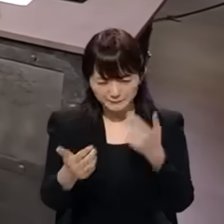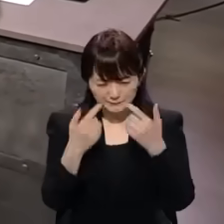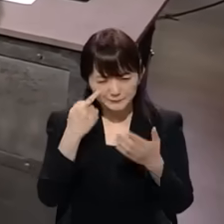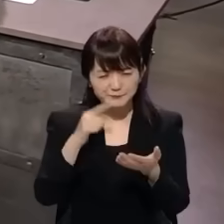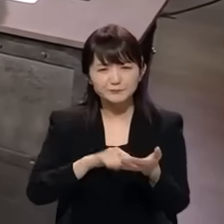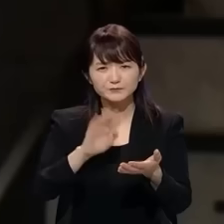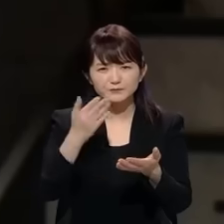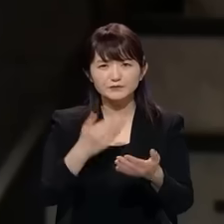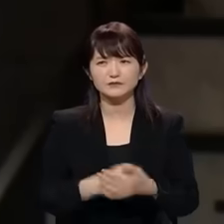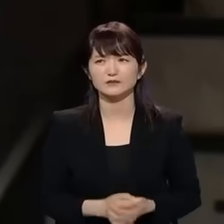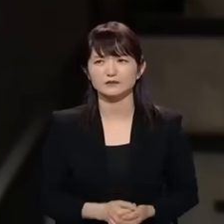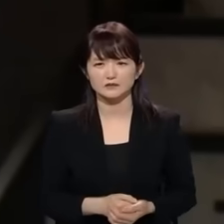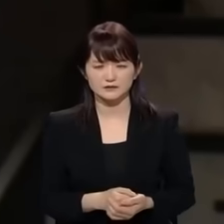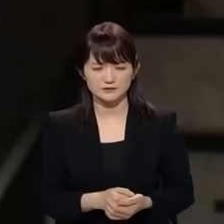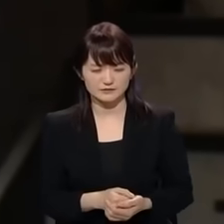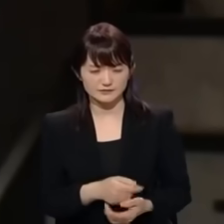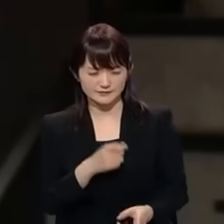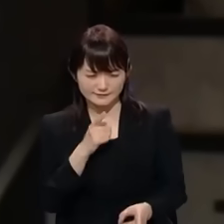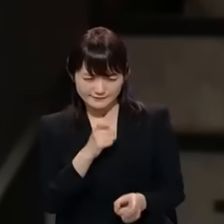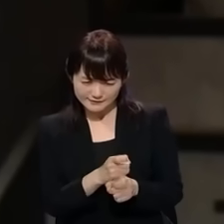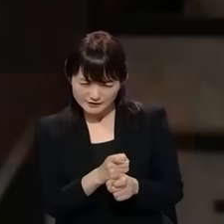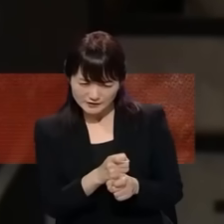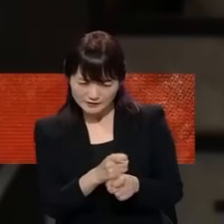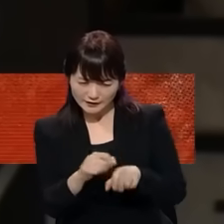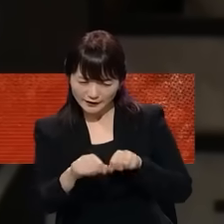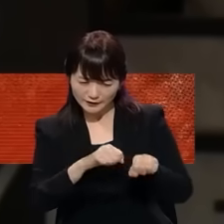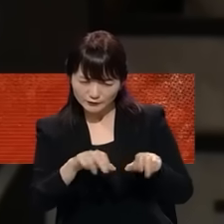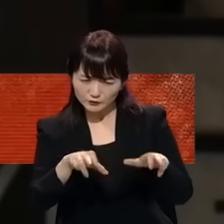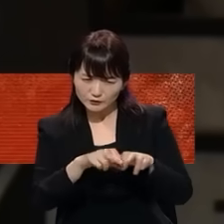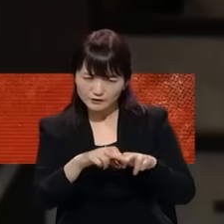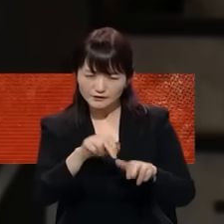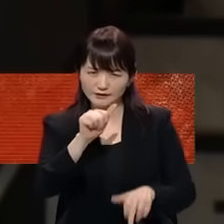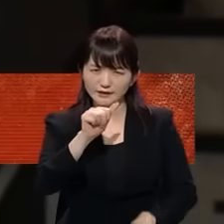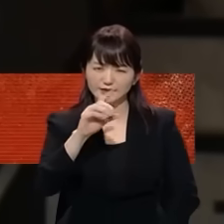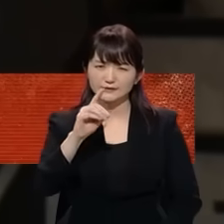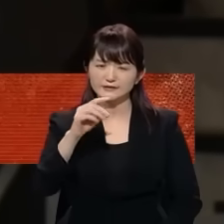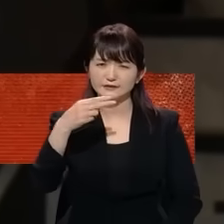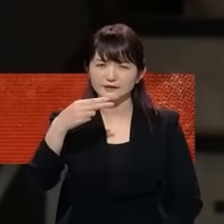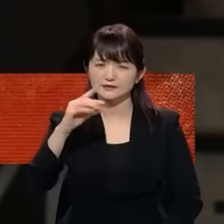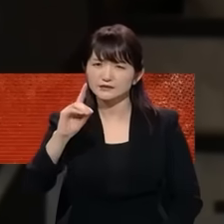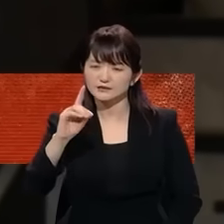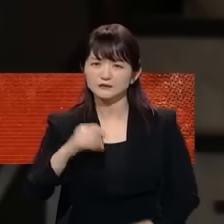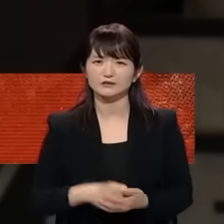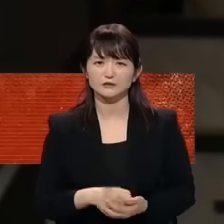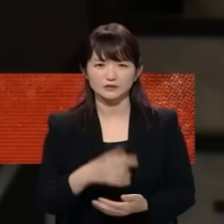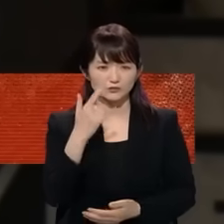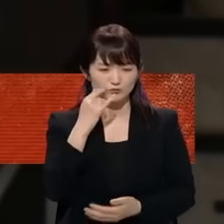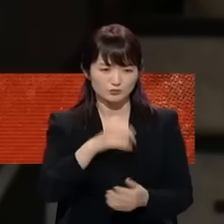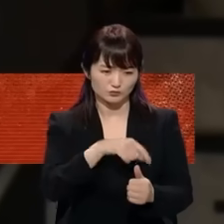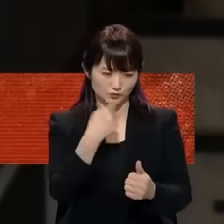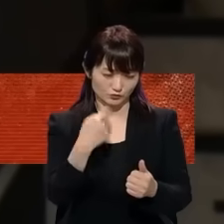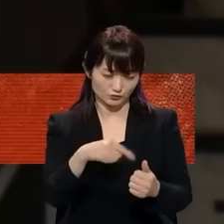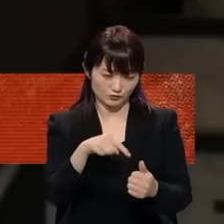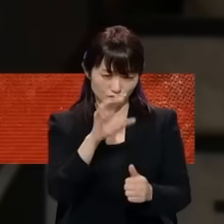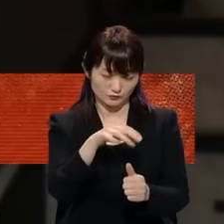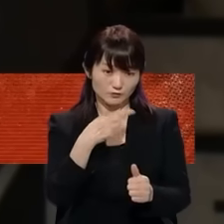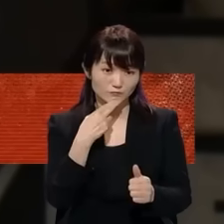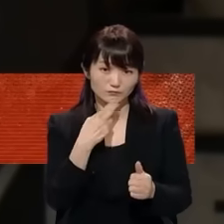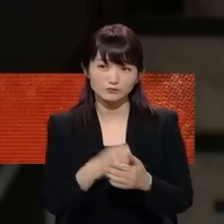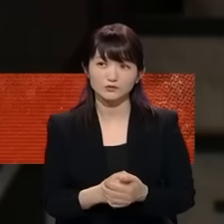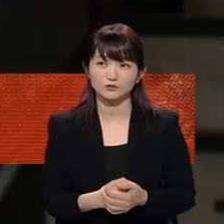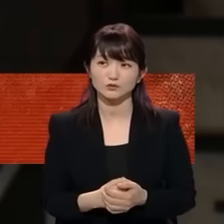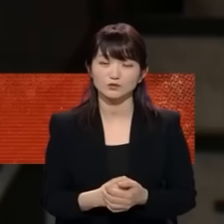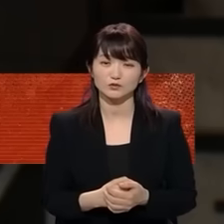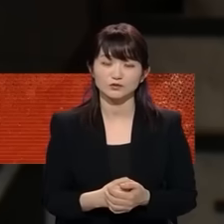그러니까 정말 적대적 행동장애인지 아니면 ADHD인지 아니면은 부모의 훈육이 없어서 도덕감이나 윤리나 어떻게 해야